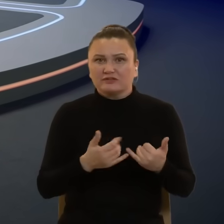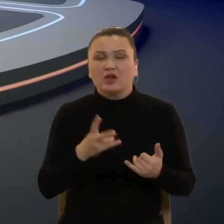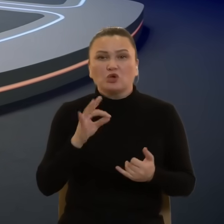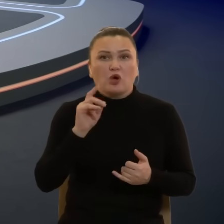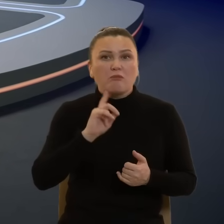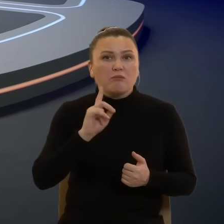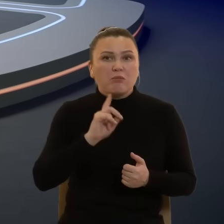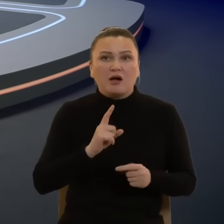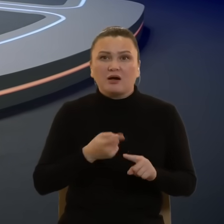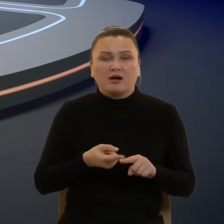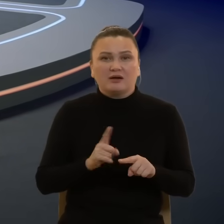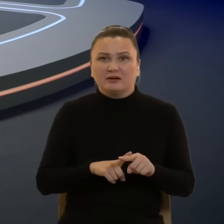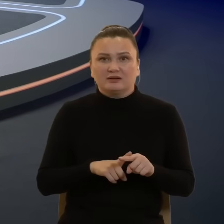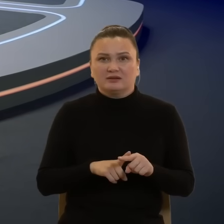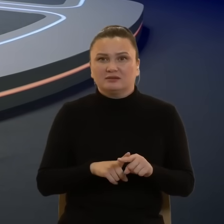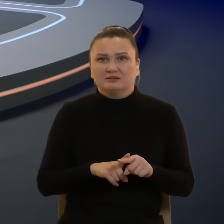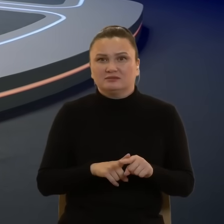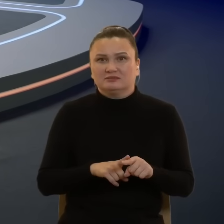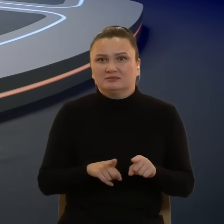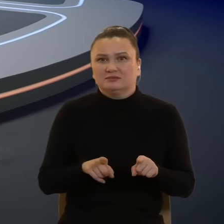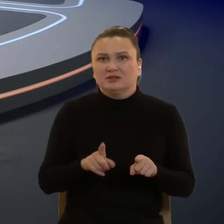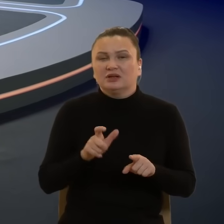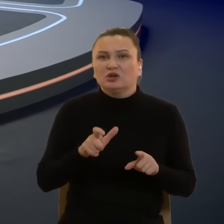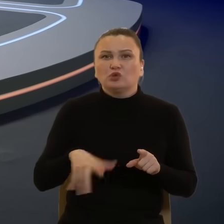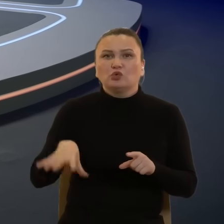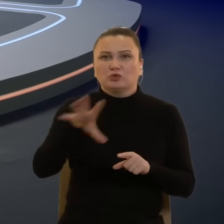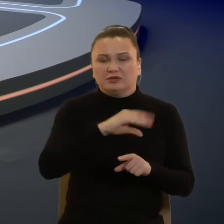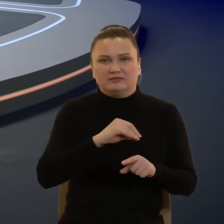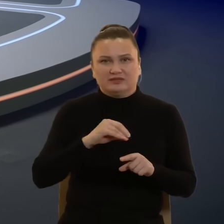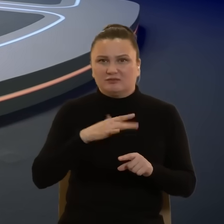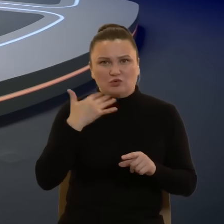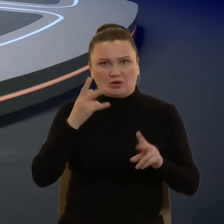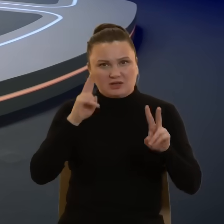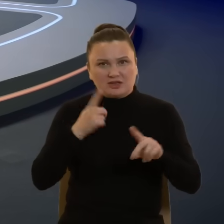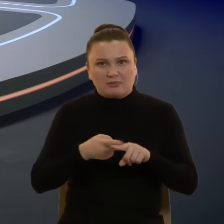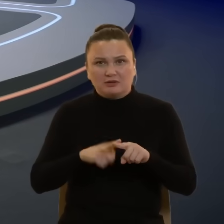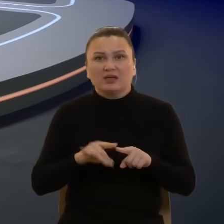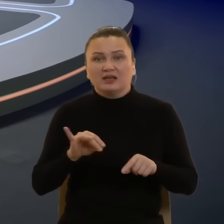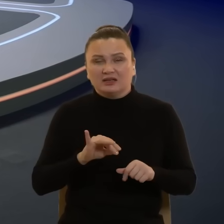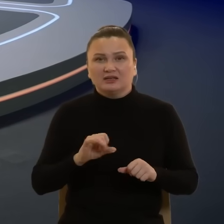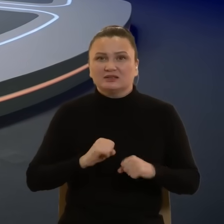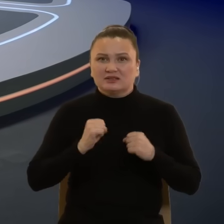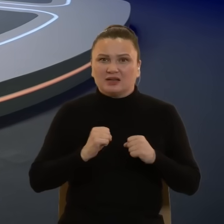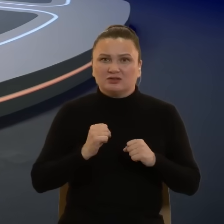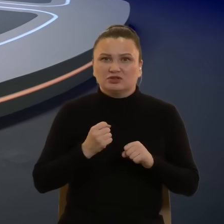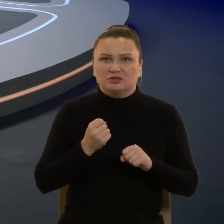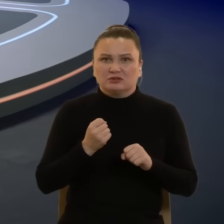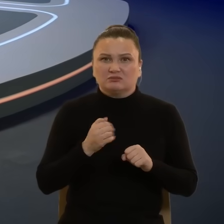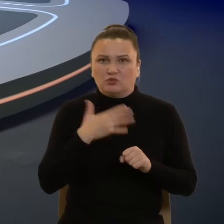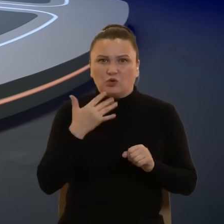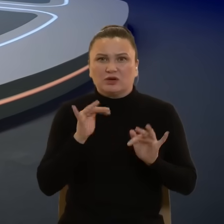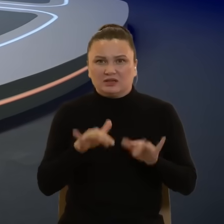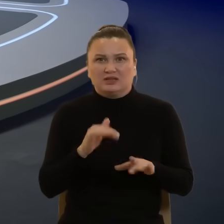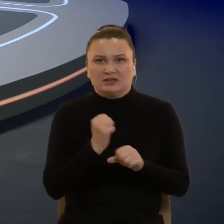пока это данные, которые, в общем, такой широкой аудитории недоступны. И предпринимается достаточно много усилий для того, чтобы